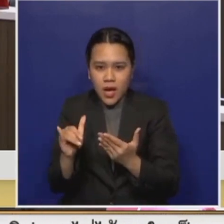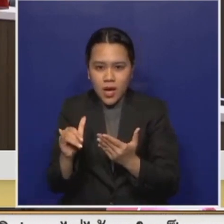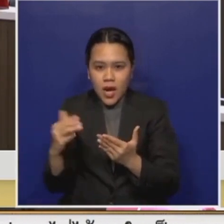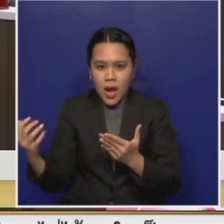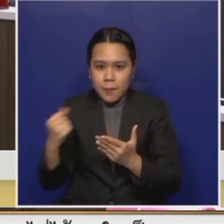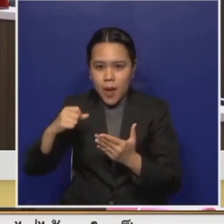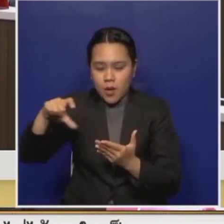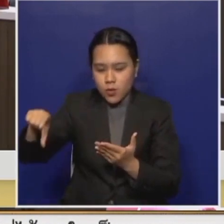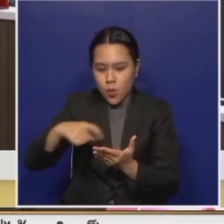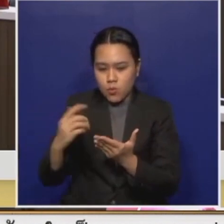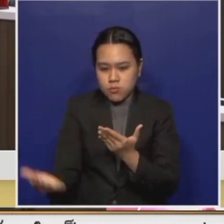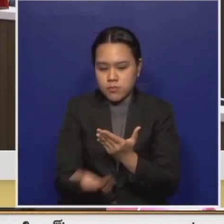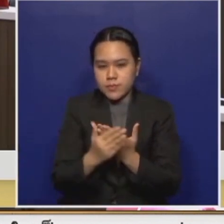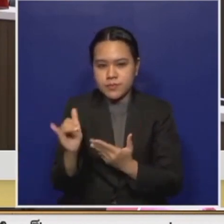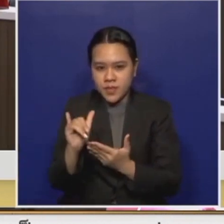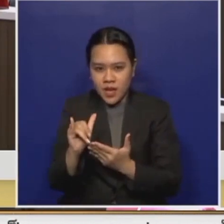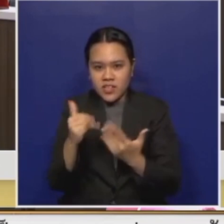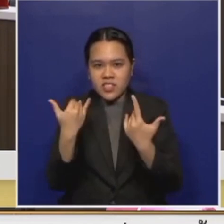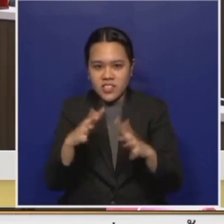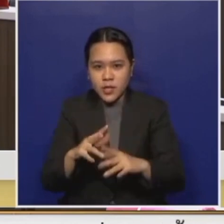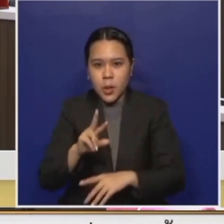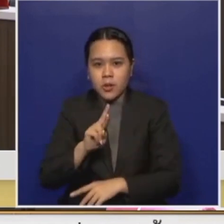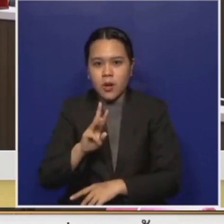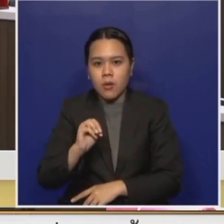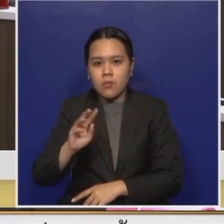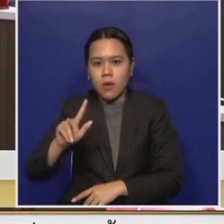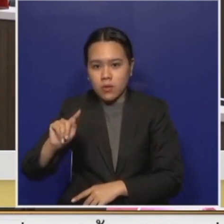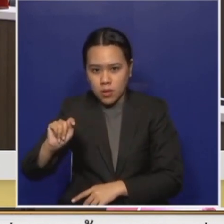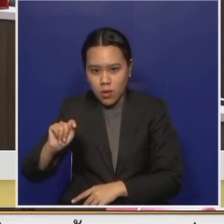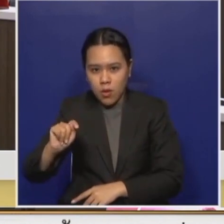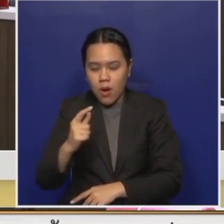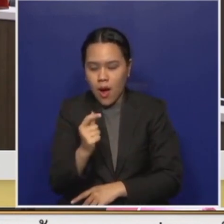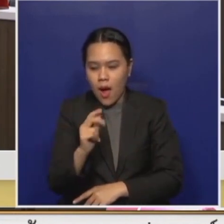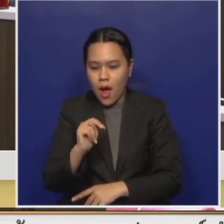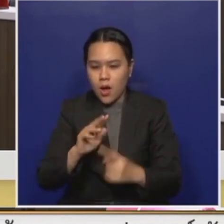น อำนาจนี้ท่านน่ำตีอัดธนเปพวกกกบดูแหกท่านต้องรเปดชอบ